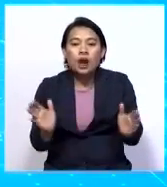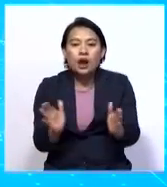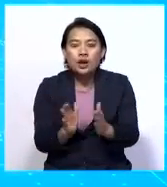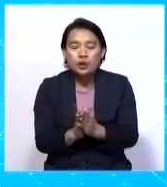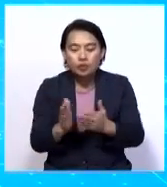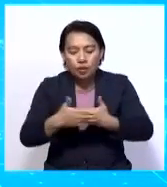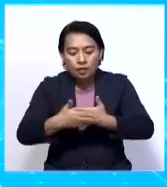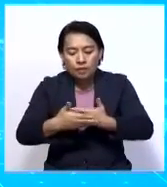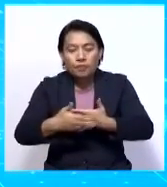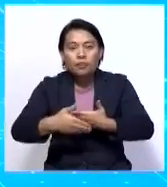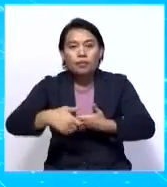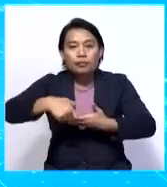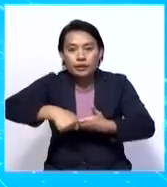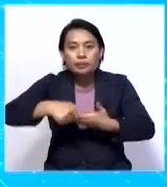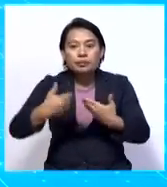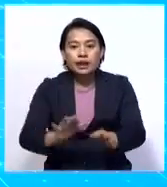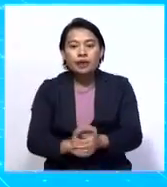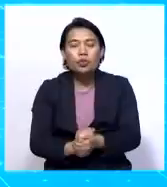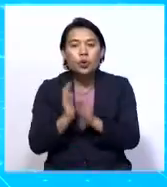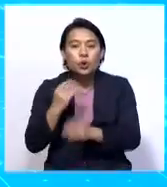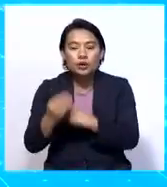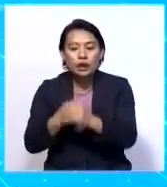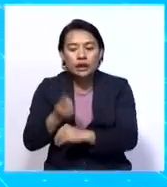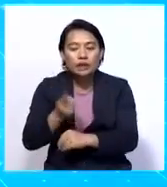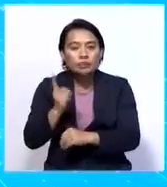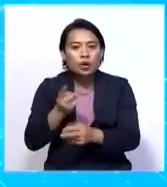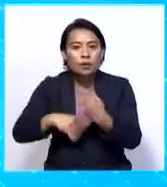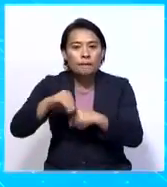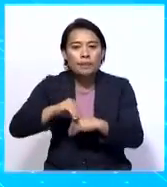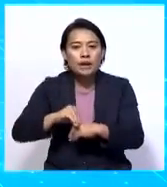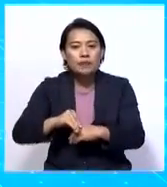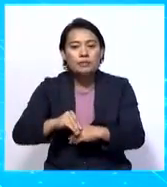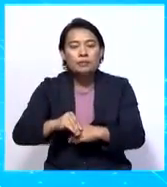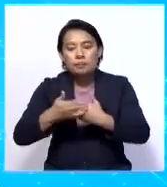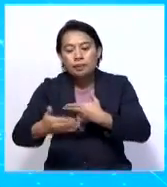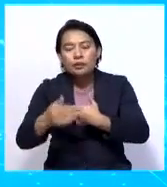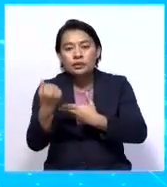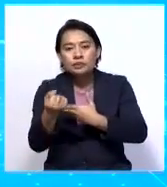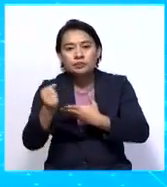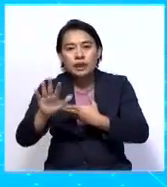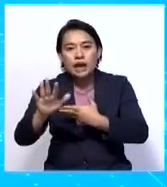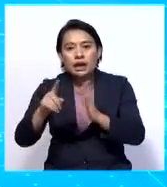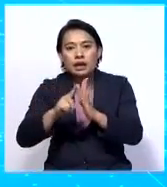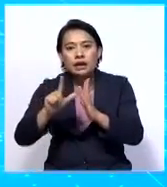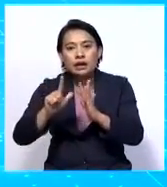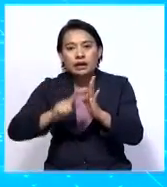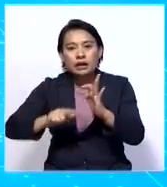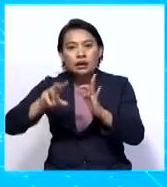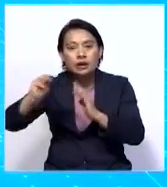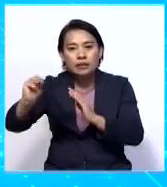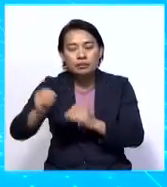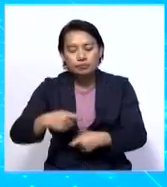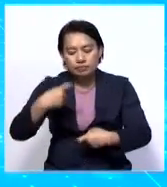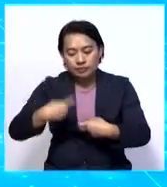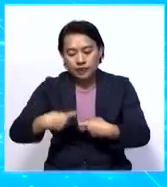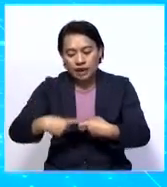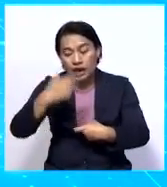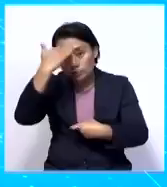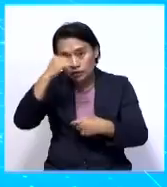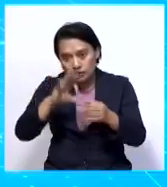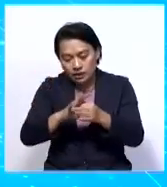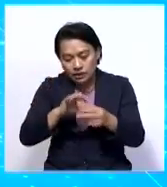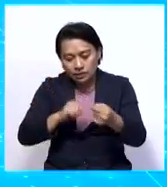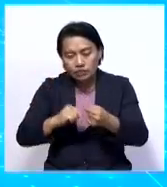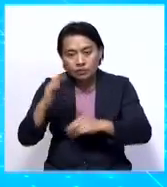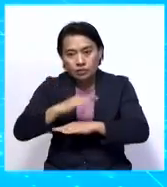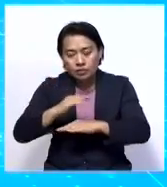มชุดแล้วเนี่ยโควต้าของผู้ค้าเดิมเนี่ยควรได้เพิ่มขึ้นเป็น15เล่มอาจารย์ธนวัฒน์ก็มองว่าอาจจะเกิดขึ้นได้ยากนะครับเพราะว่าต้องพิมพ์สลาก